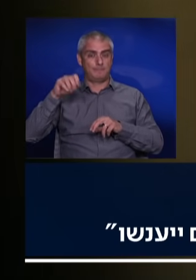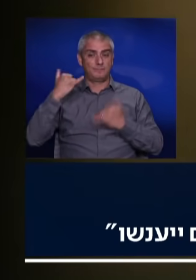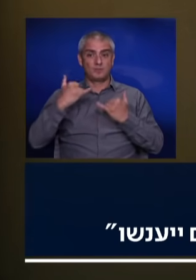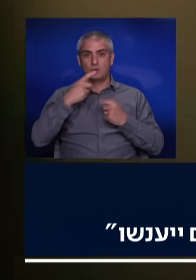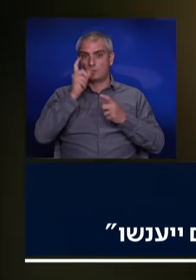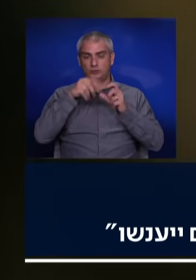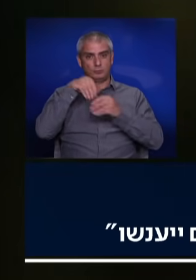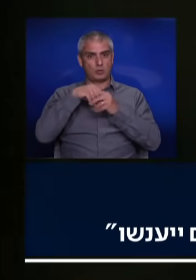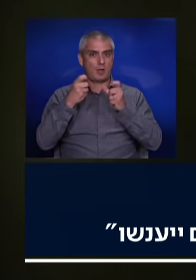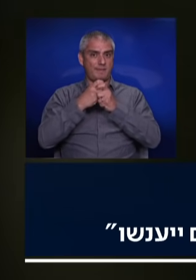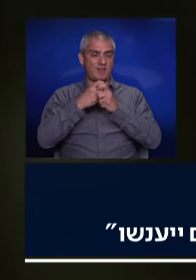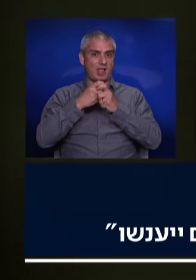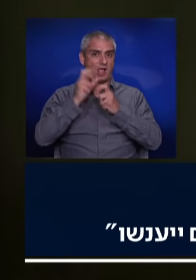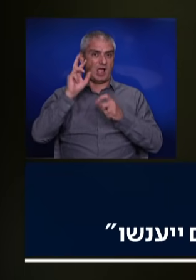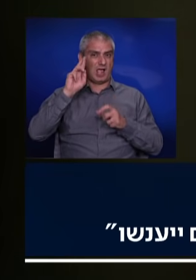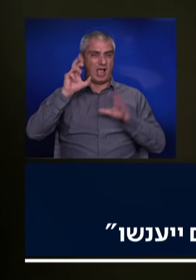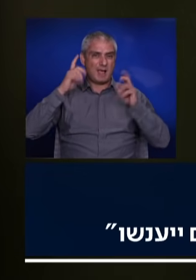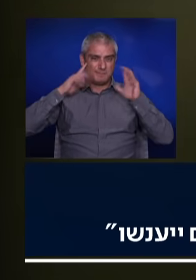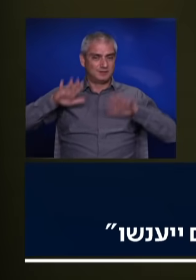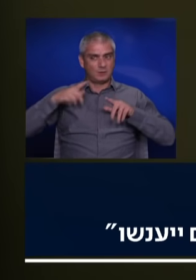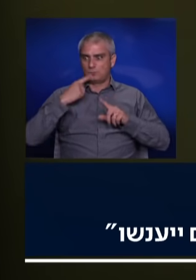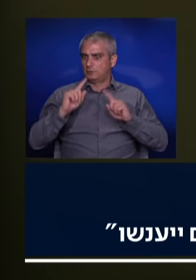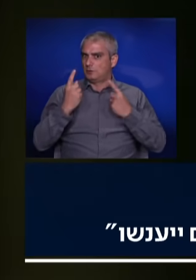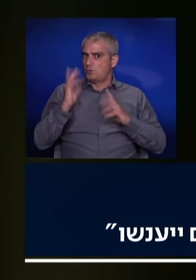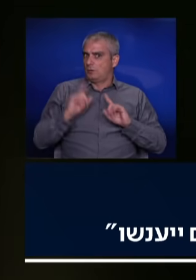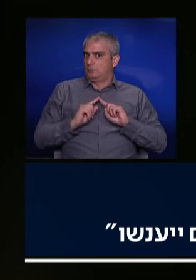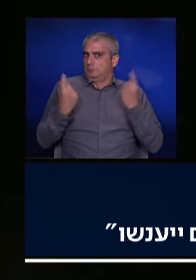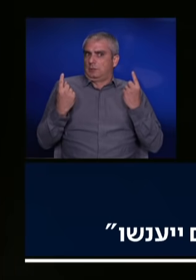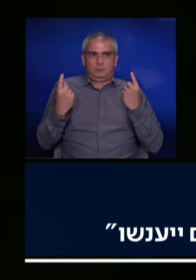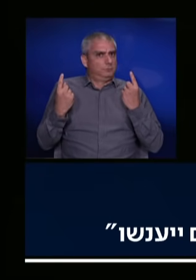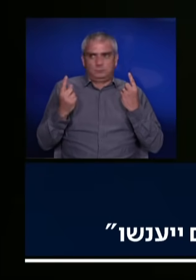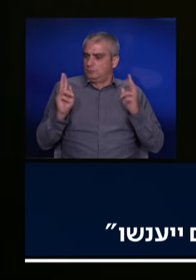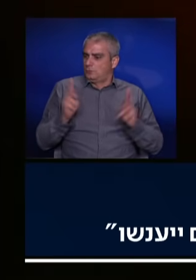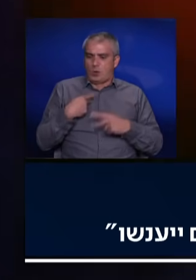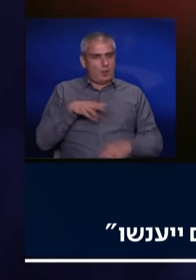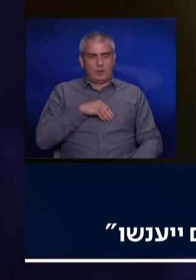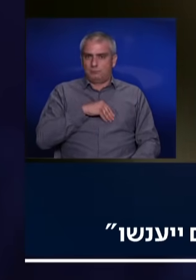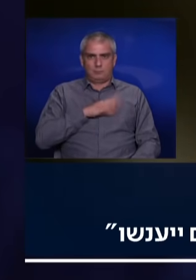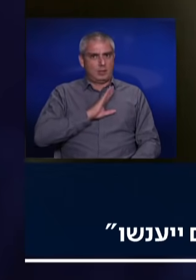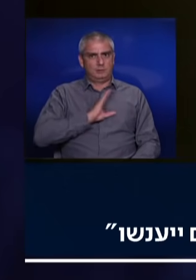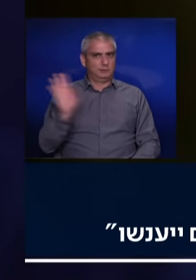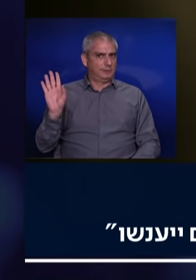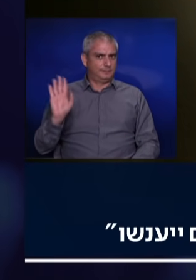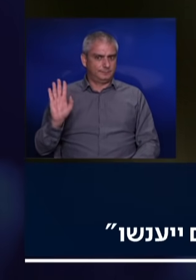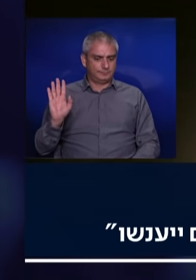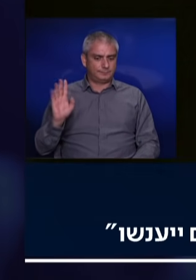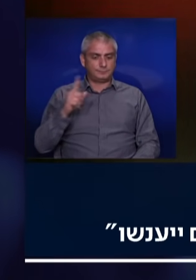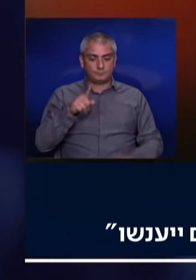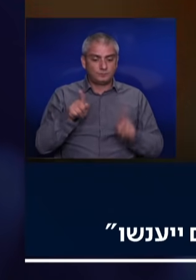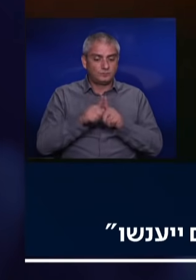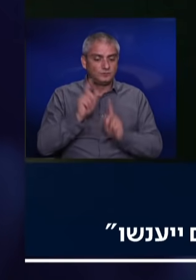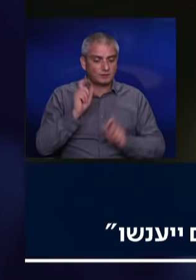גורמים במפלגת רע"מ אומרים לי שמדובר באירוע חריג, אירוע שלא יכול לעבור על סדר היום, ואותם